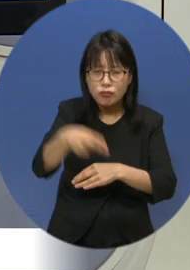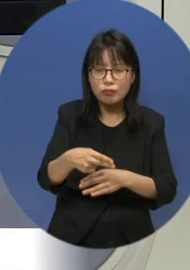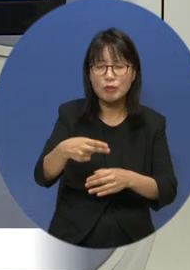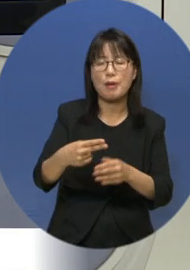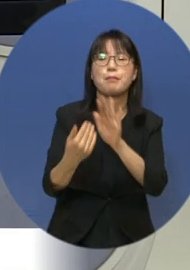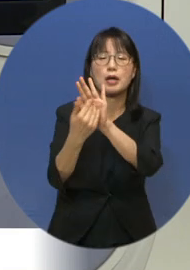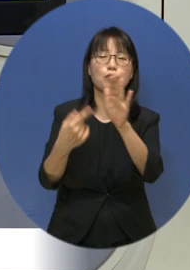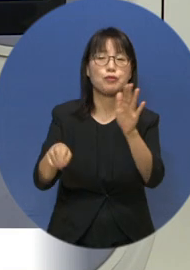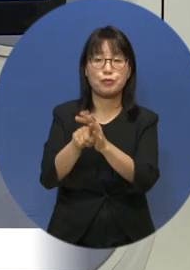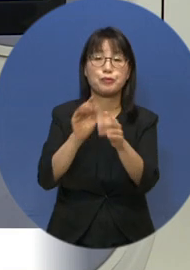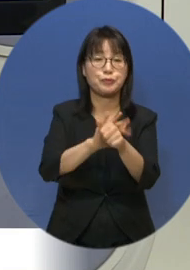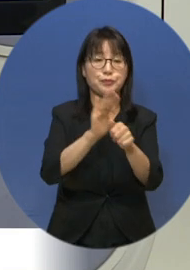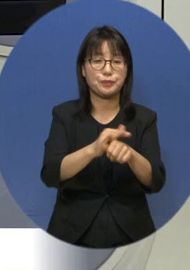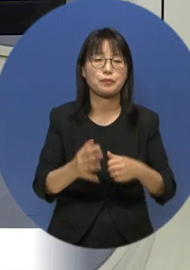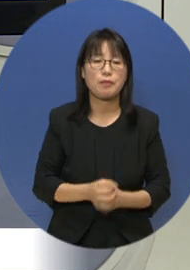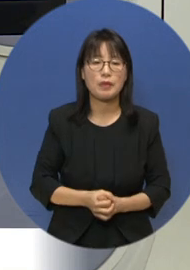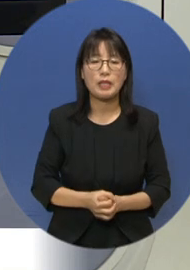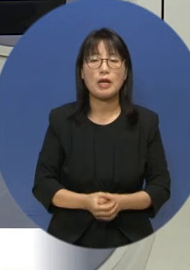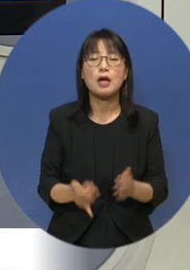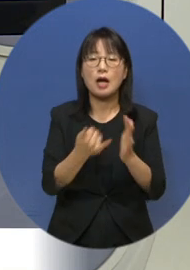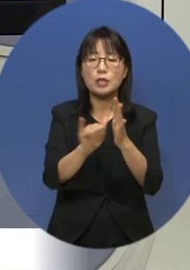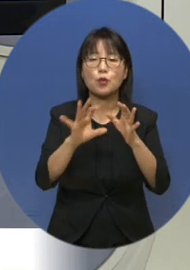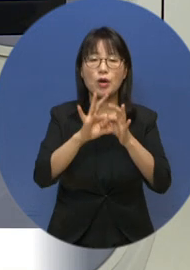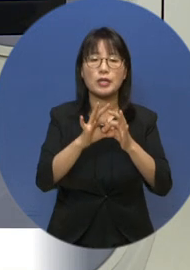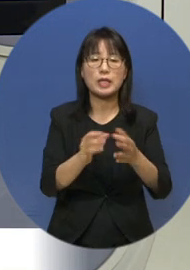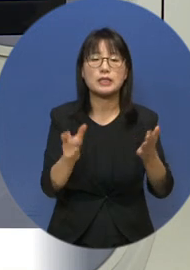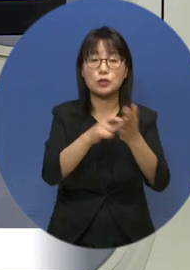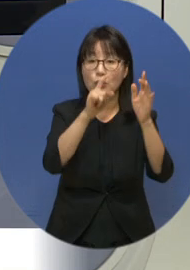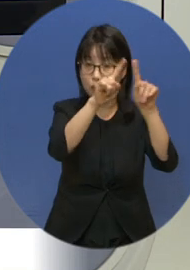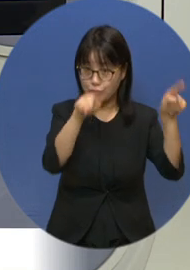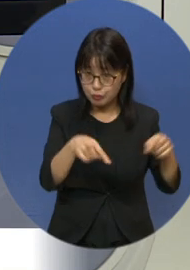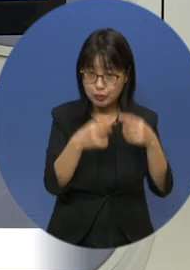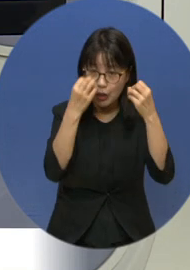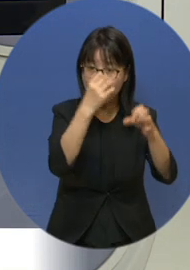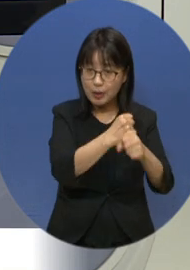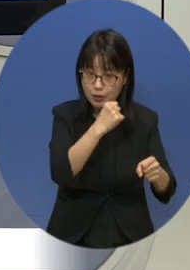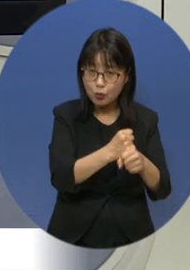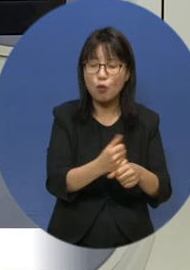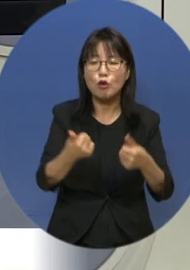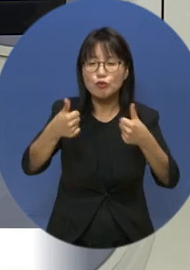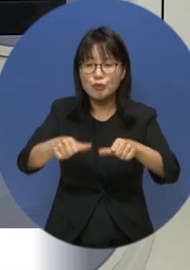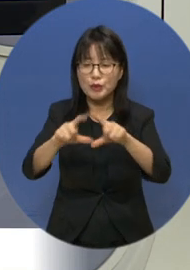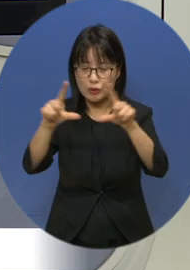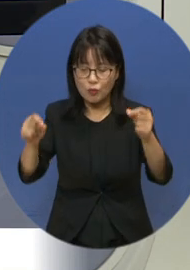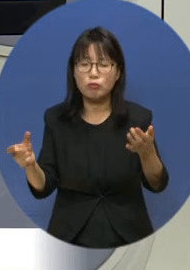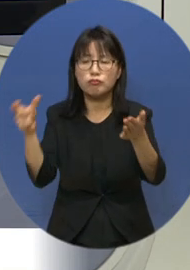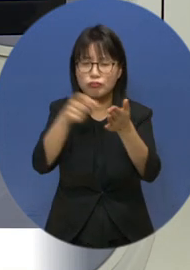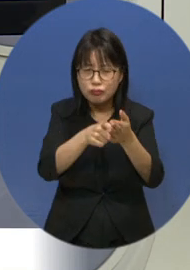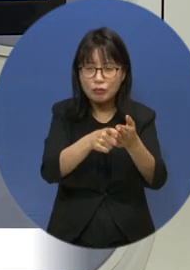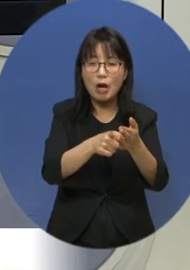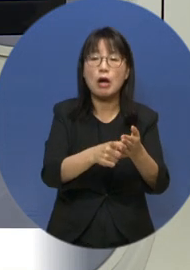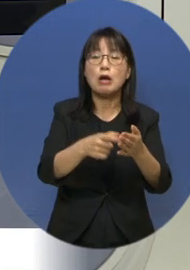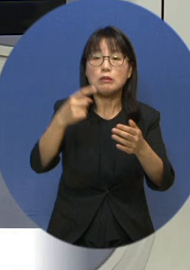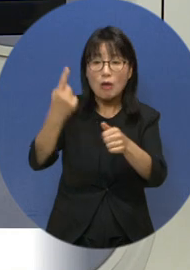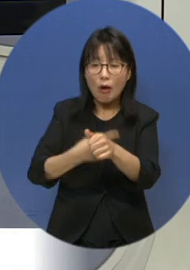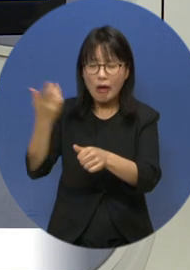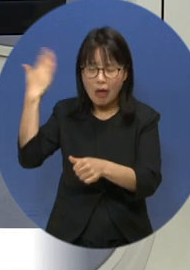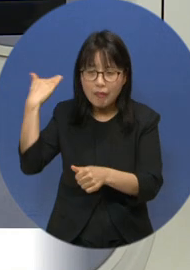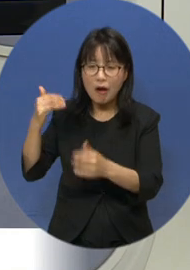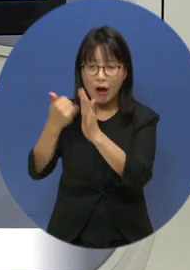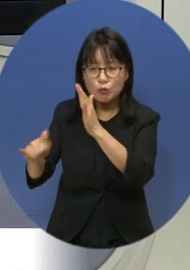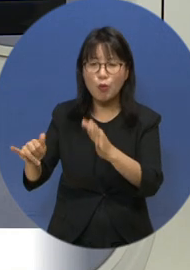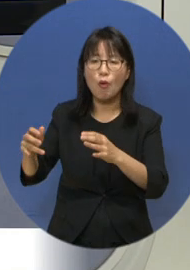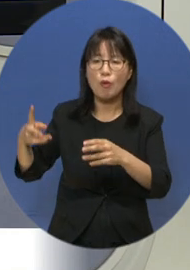택해 가족관계등록부를 창설 하거나 주민등록 에 따라 혹시 있을지 모를 가족과의 단절을 우려해